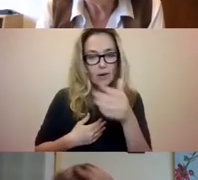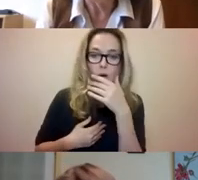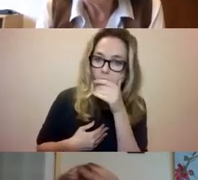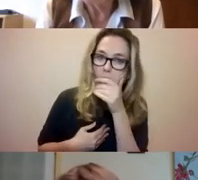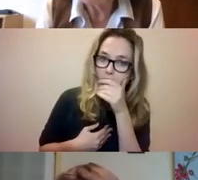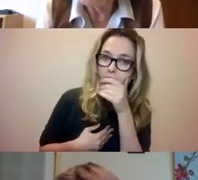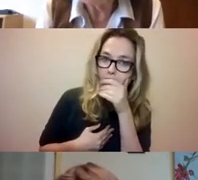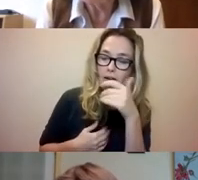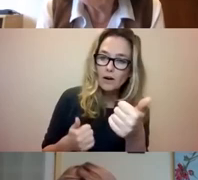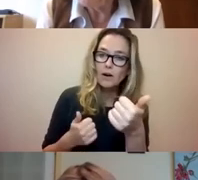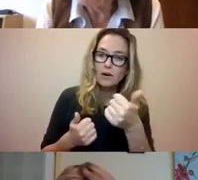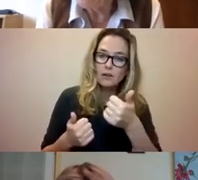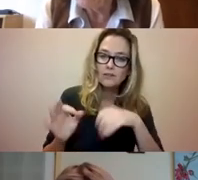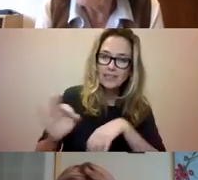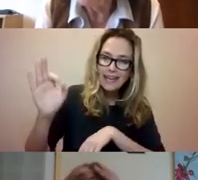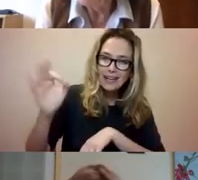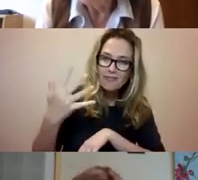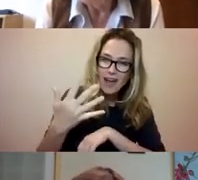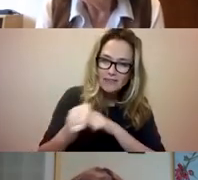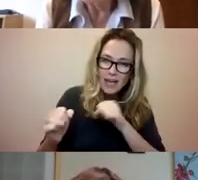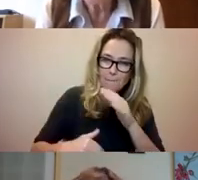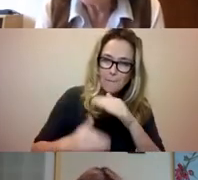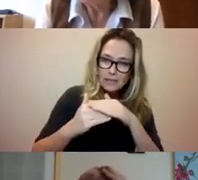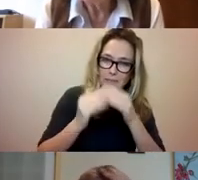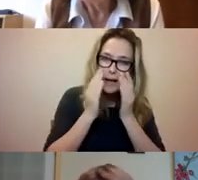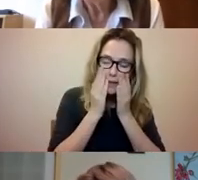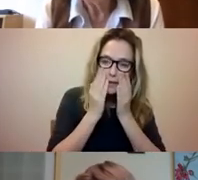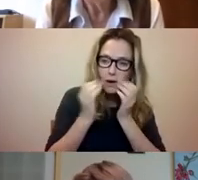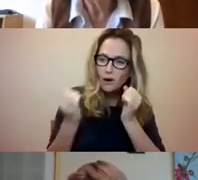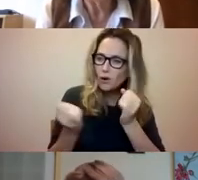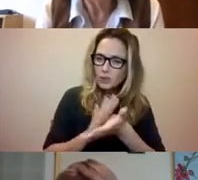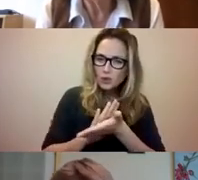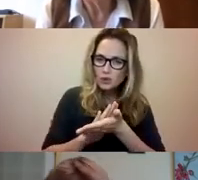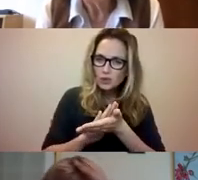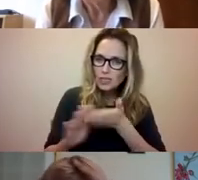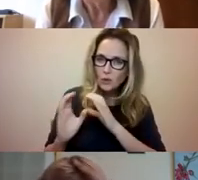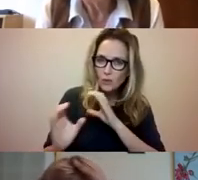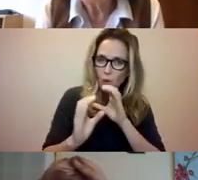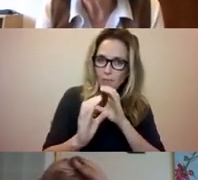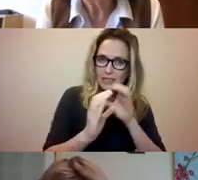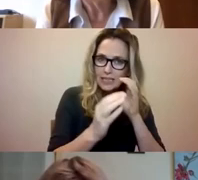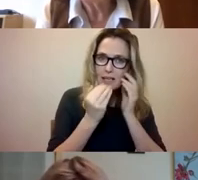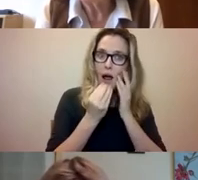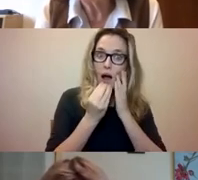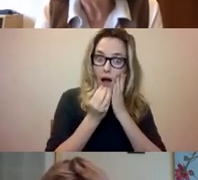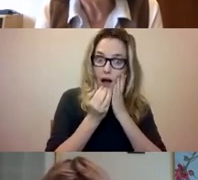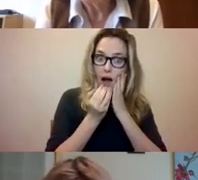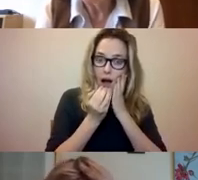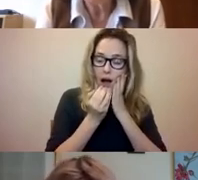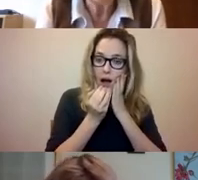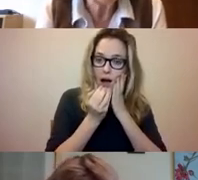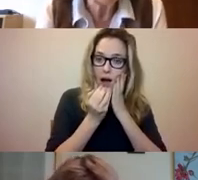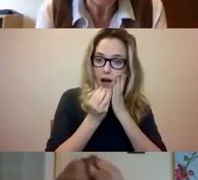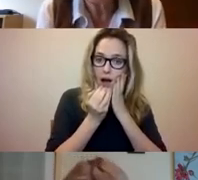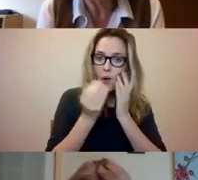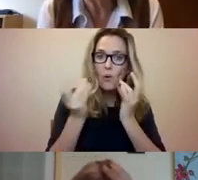Oh, dat vind ik erg. 5 jaar. Omdat ze niet met elkaar mochten praten, communiceren.